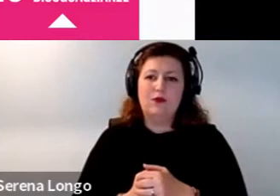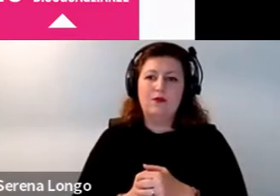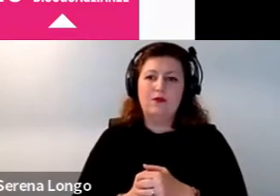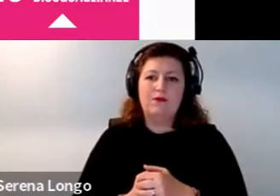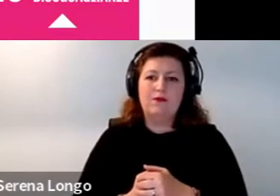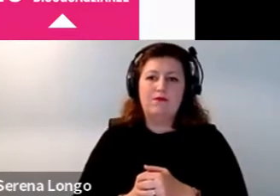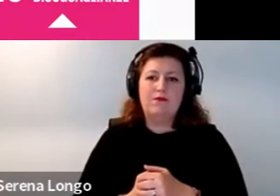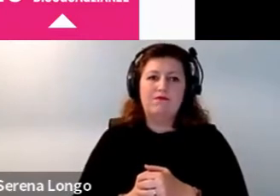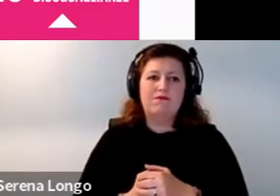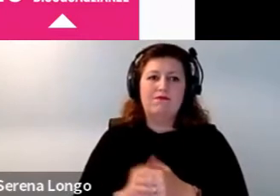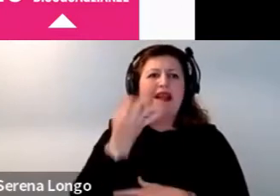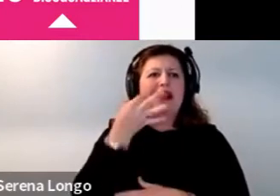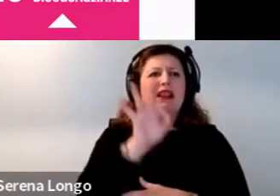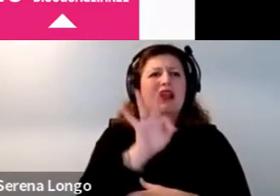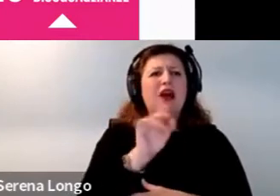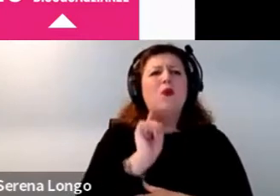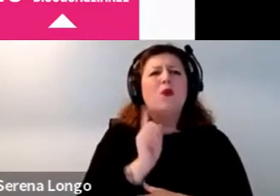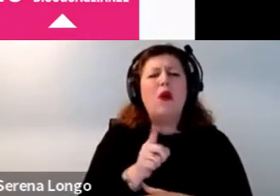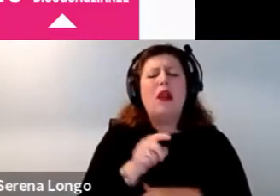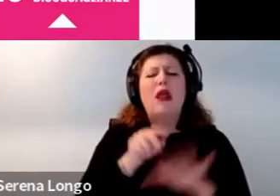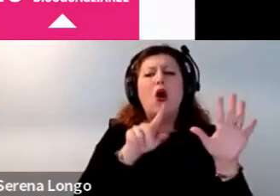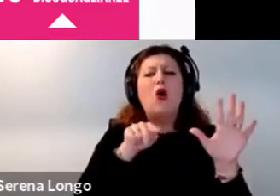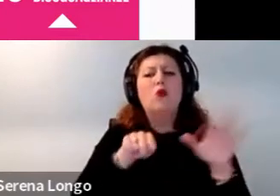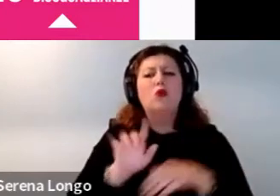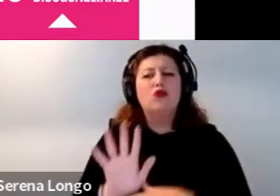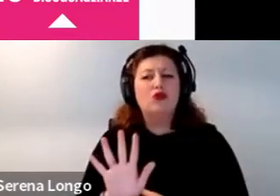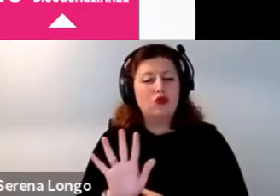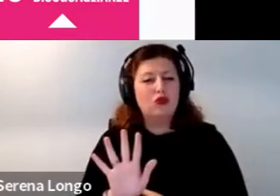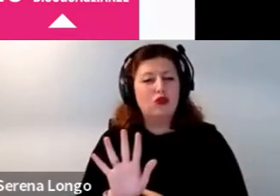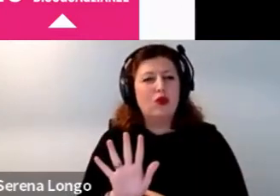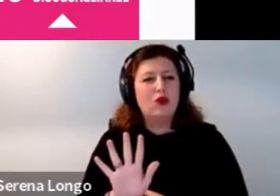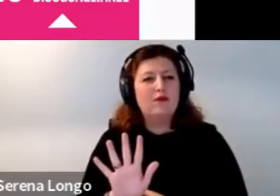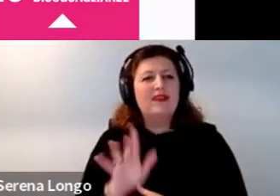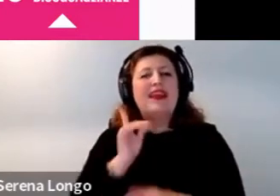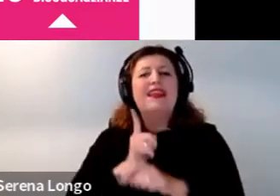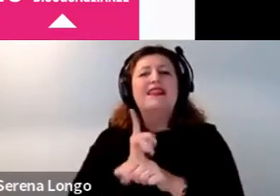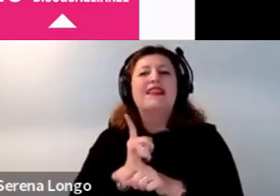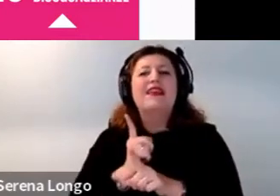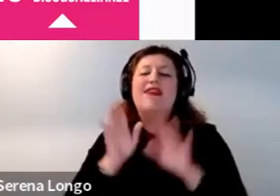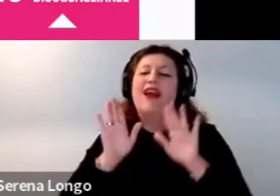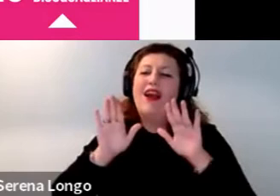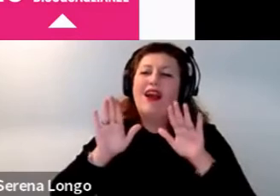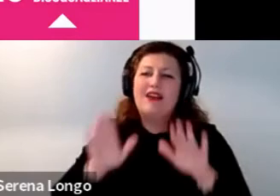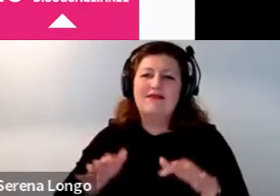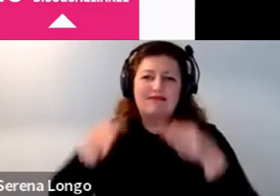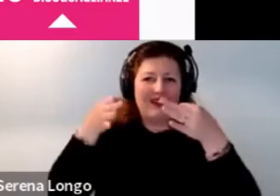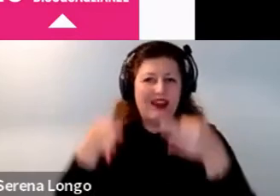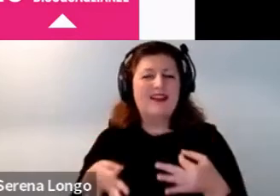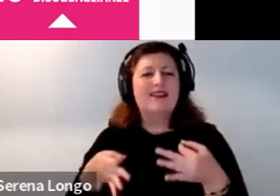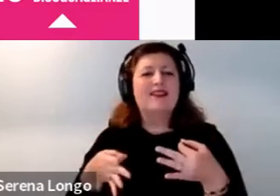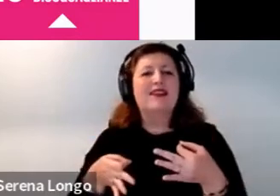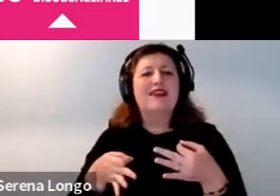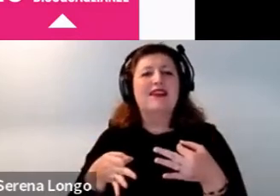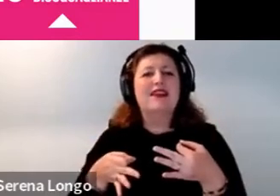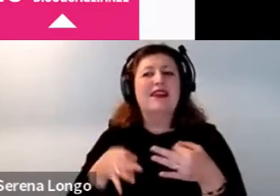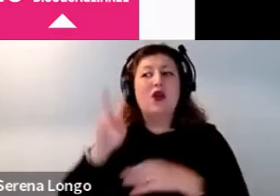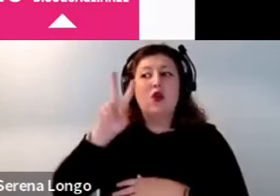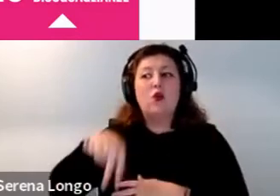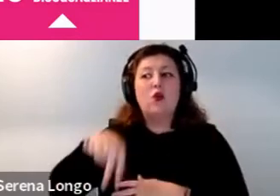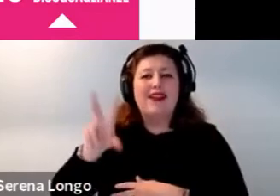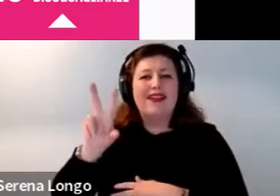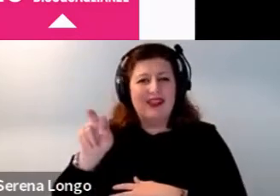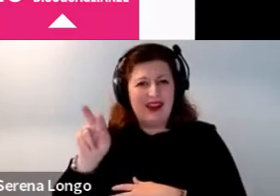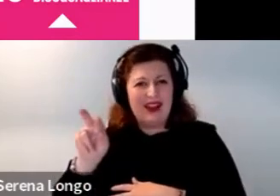Con il target 8.5, che è quello di garantire entro il 2030 un'occupazione piena e